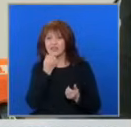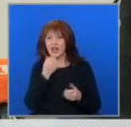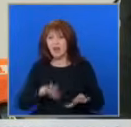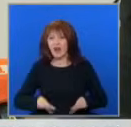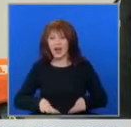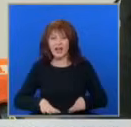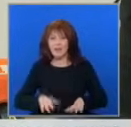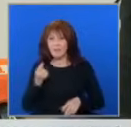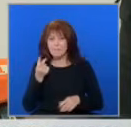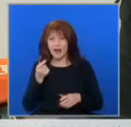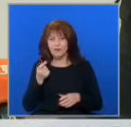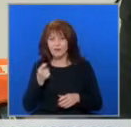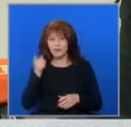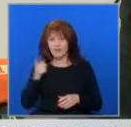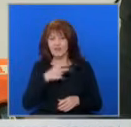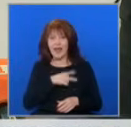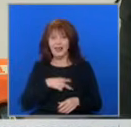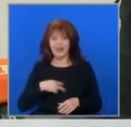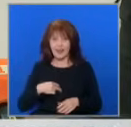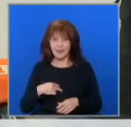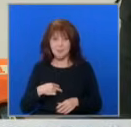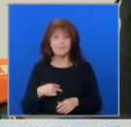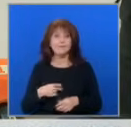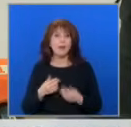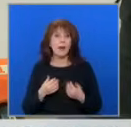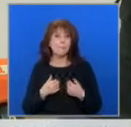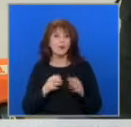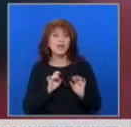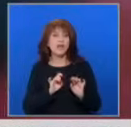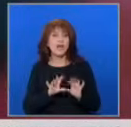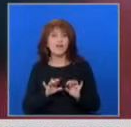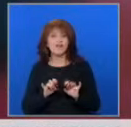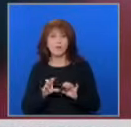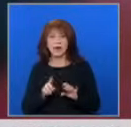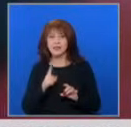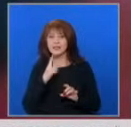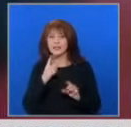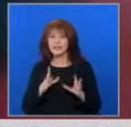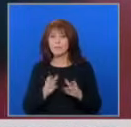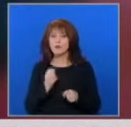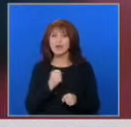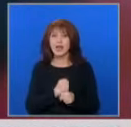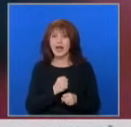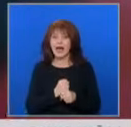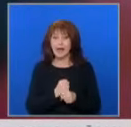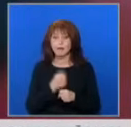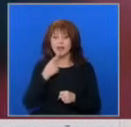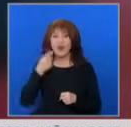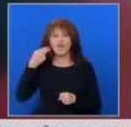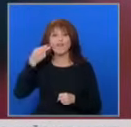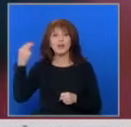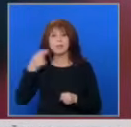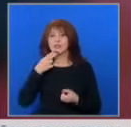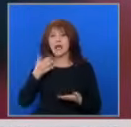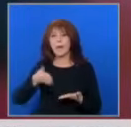на кралство Дания, където по наша информация беше започнал работа в фирма за